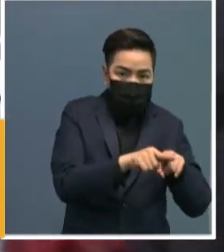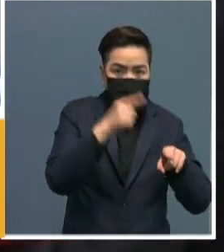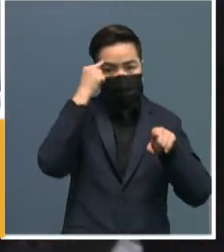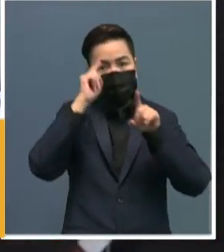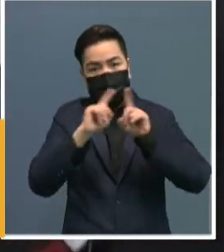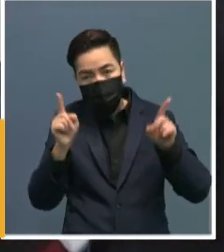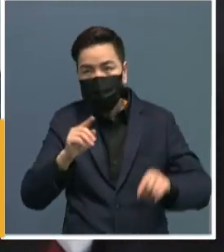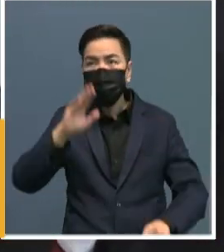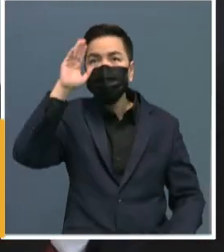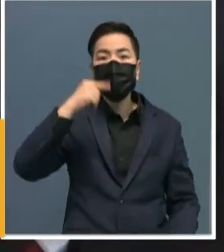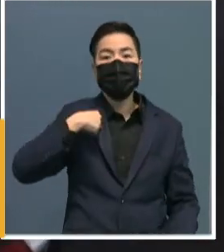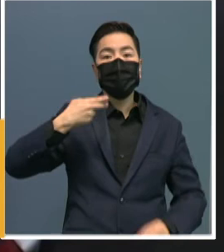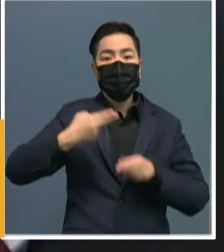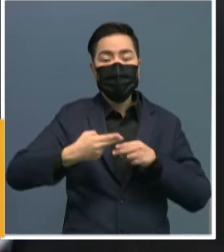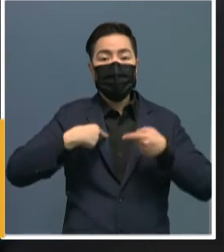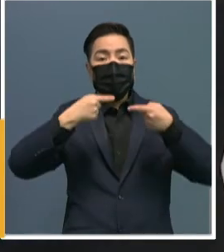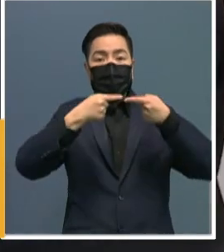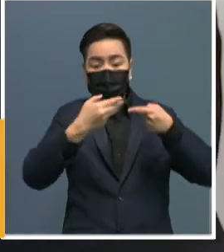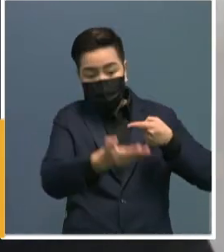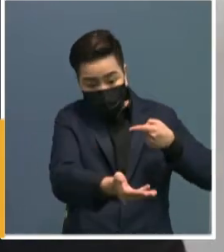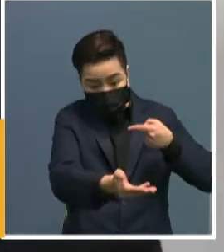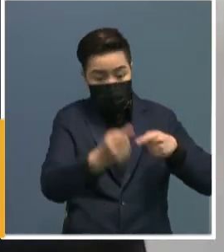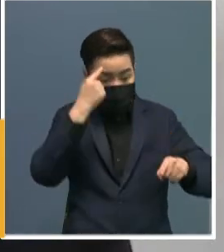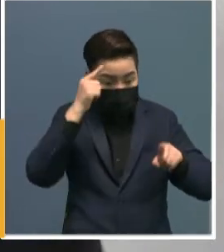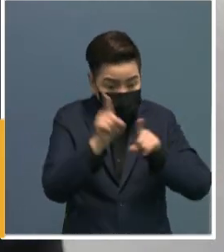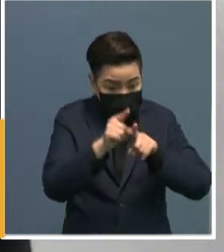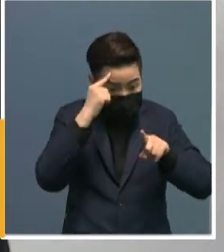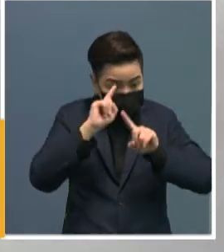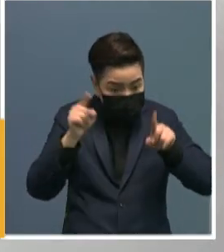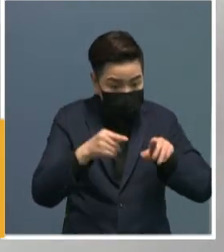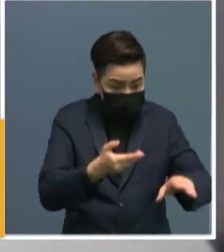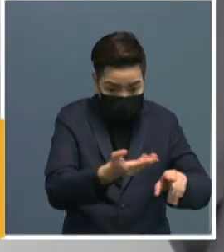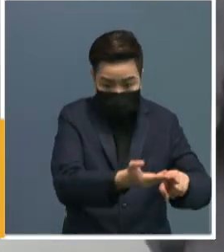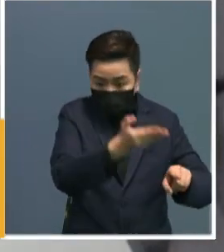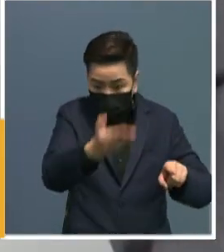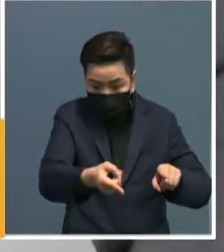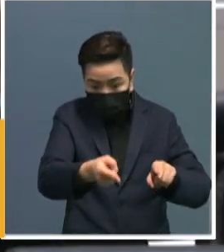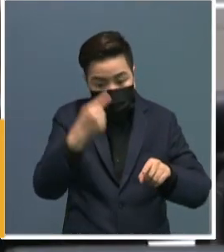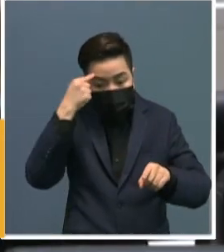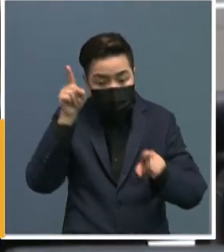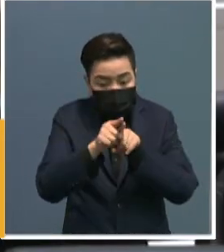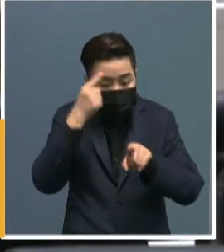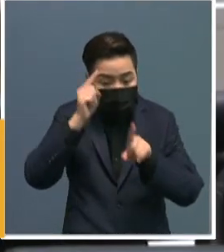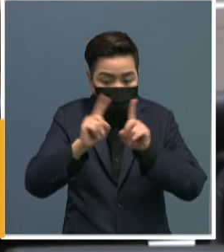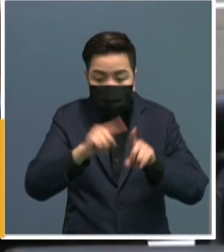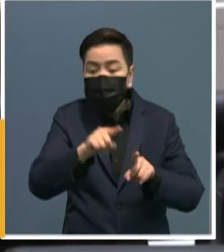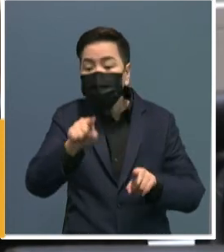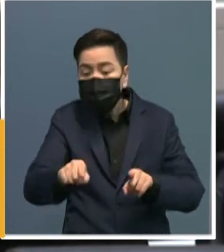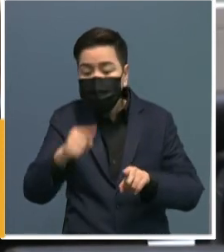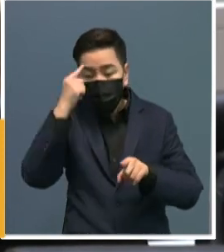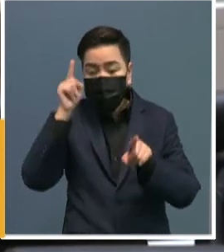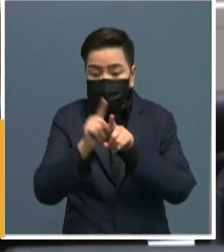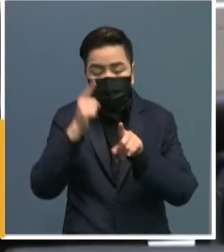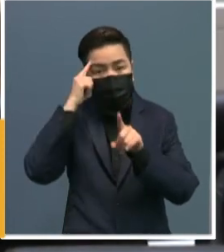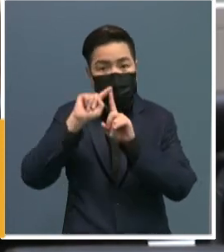ไม่เห็นด้วยนอกจากไล่ร้ายคนและยังต้องพูดให้ครบทั้ง 13ฉบับด้วยนะคะจากเดิมเนี่ยที่ประชุม with 3ฝ่ายเดี๋ยวเขาบอก